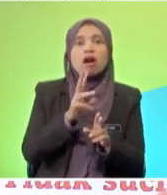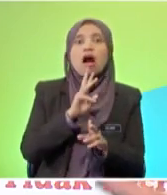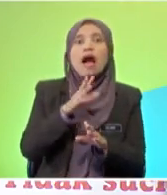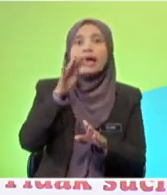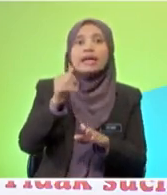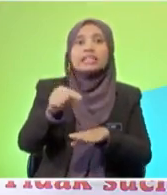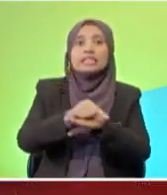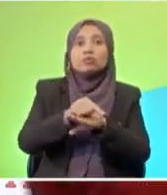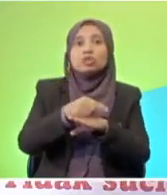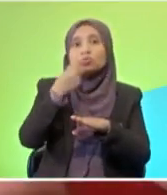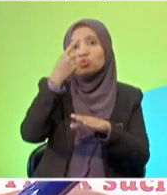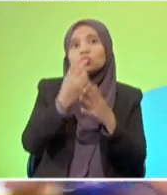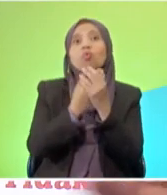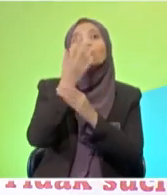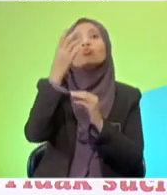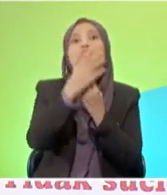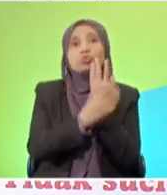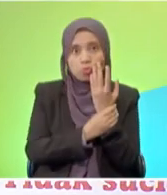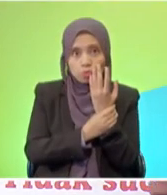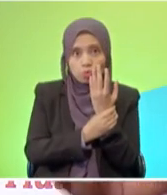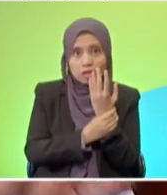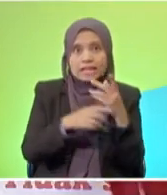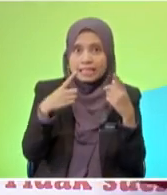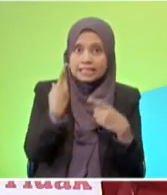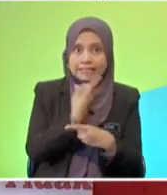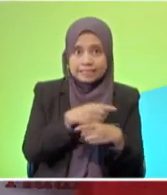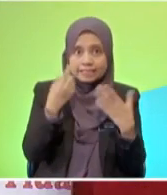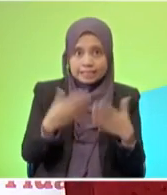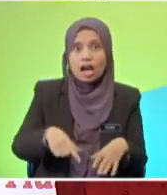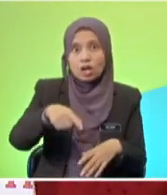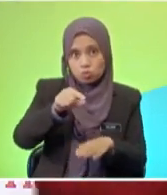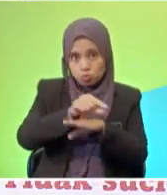digunakan untuk berwudhu atau mandi wajib itu telah kita gunakan